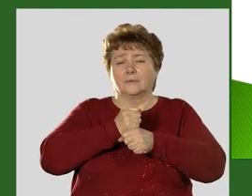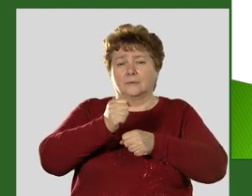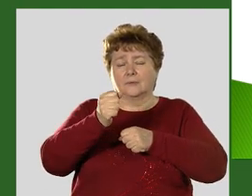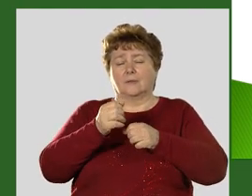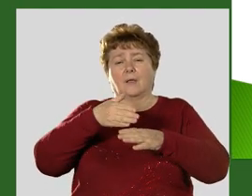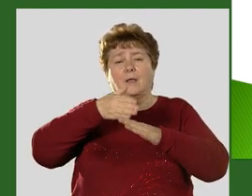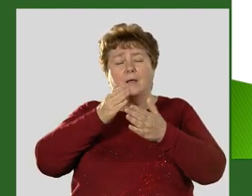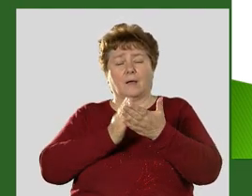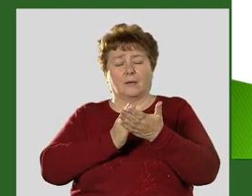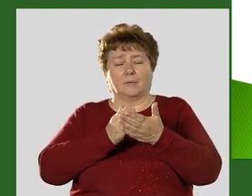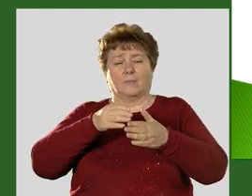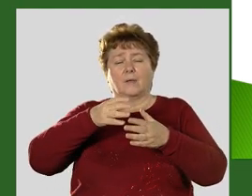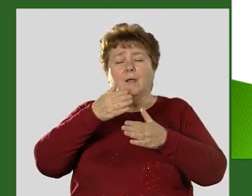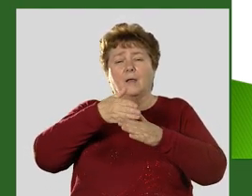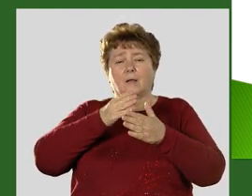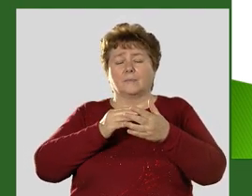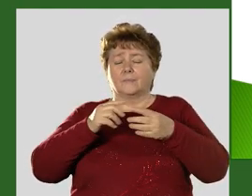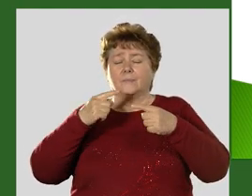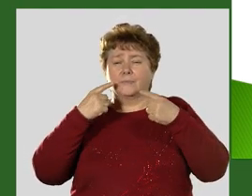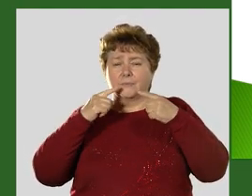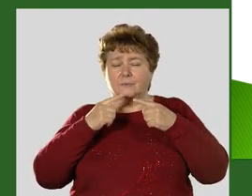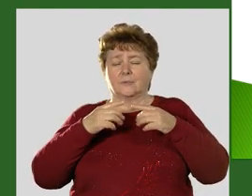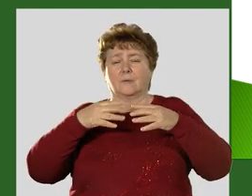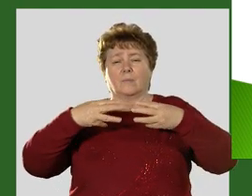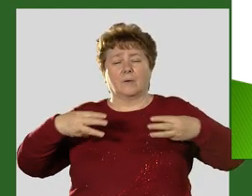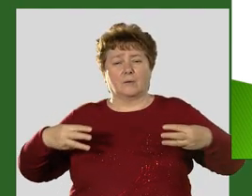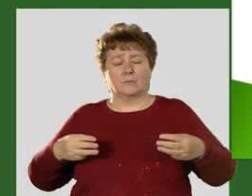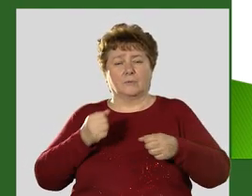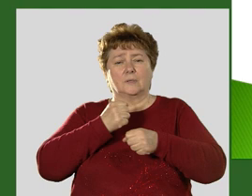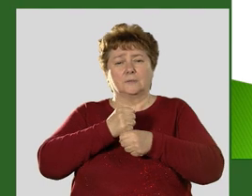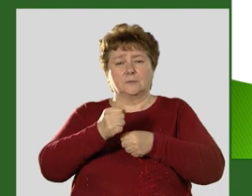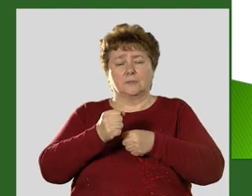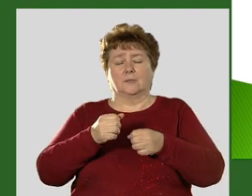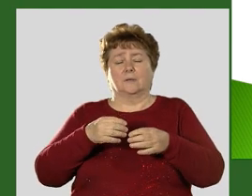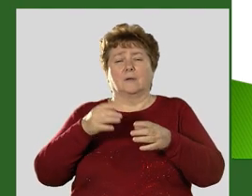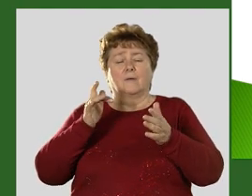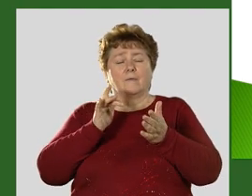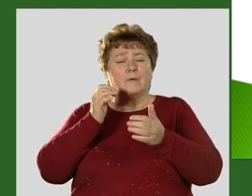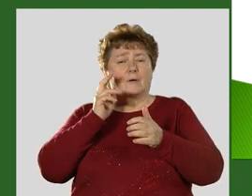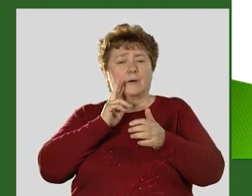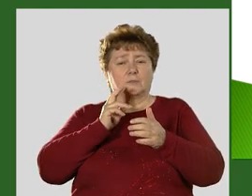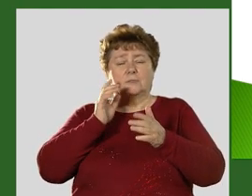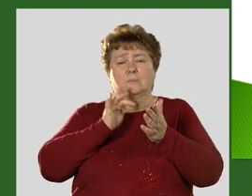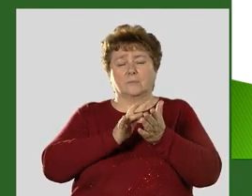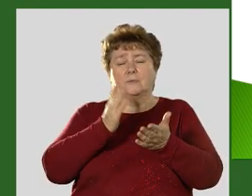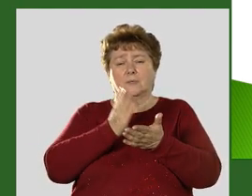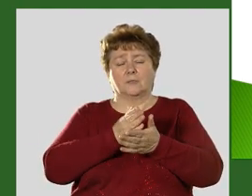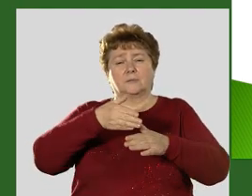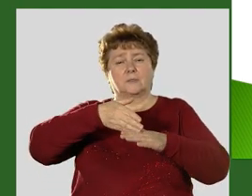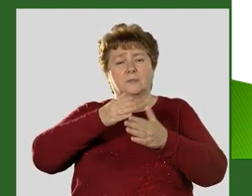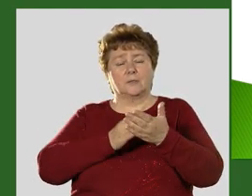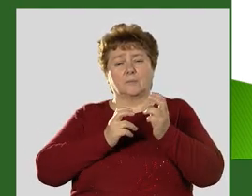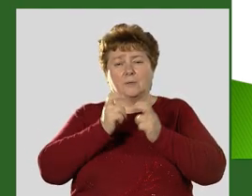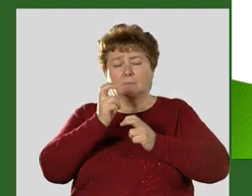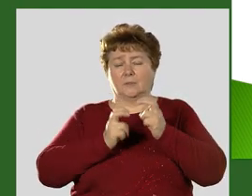производство хлеба, хлебобулочных, кондитерских и макаронных изделий. В каждом городе есть хлебокомбинаты